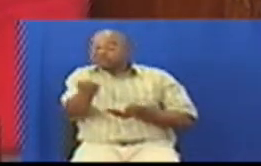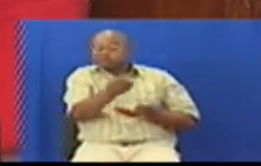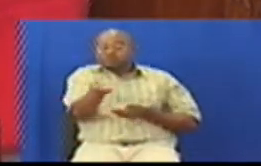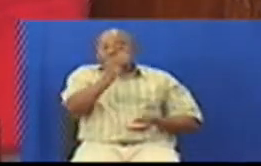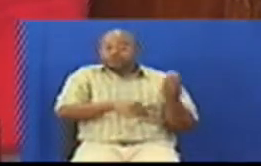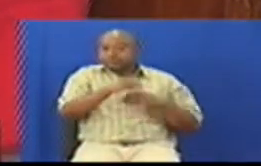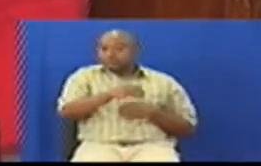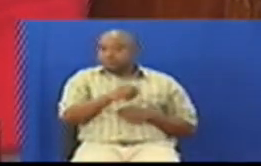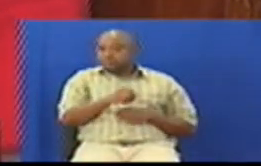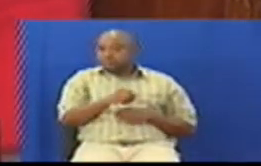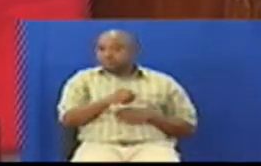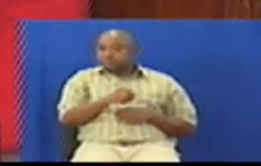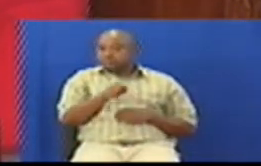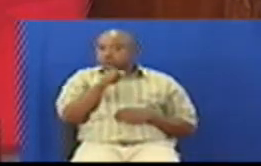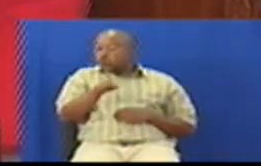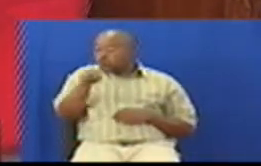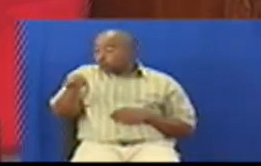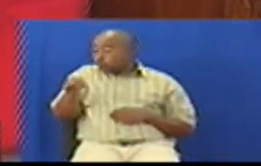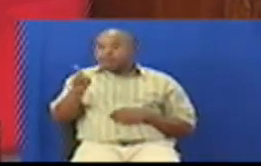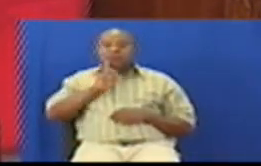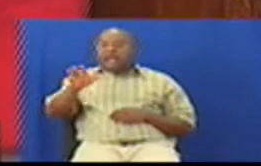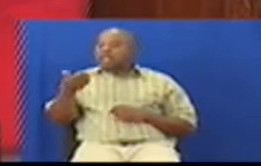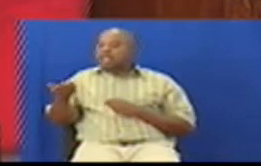ya mama yake na Kwireha ambaye amepoteza mtoto.